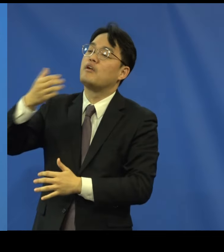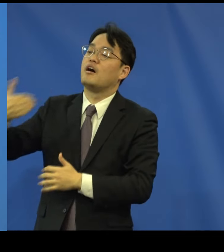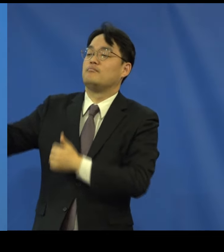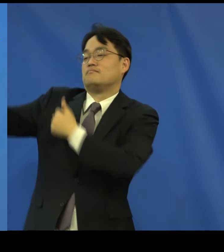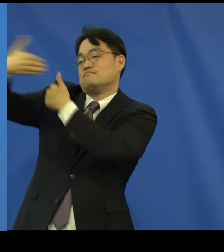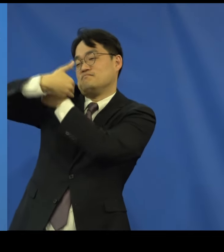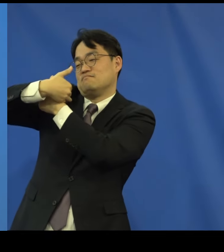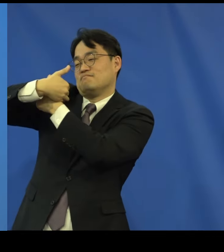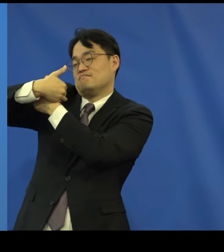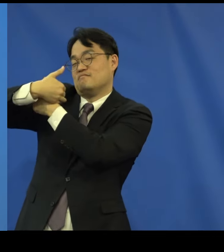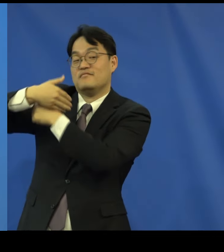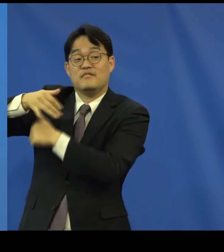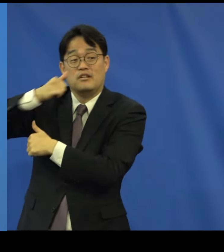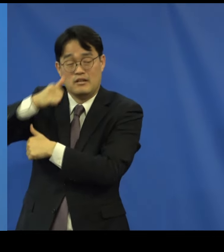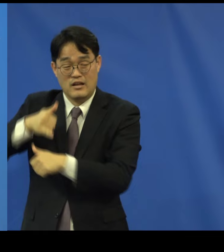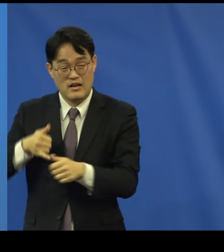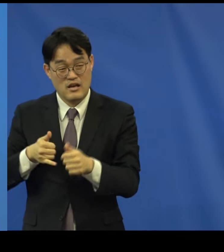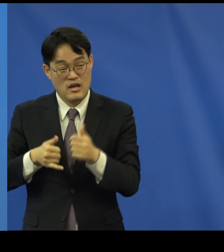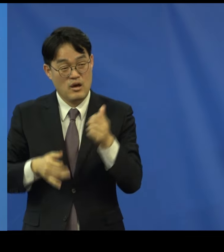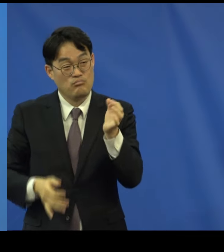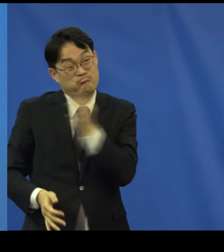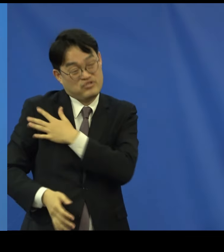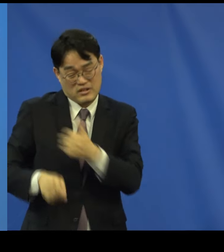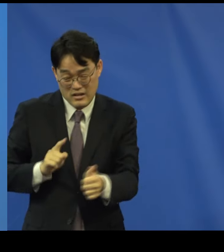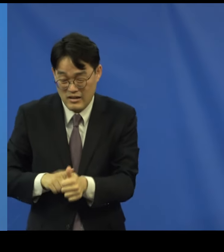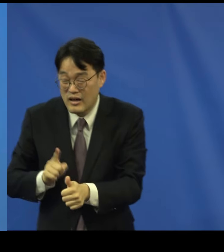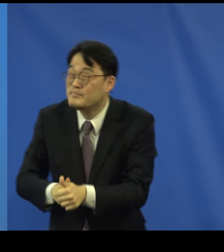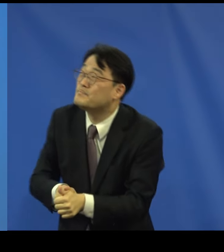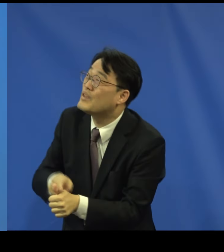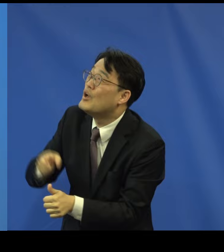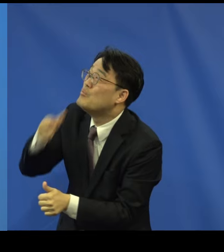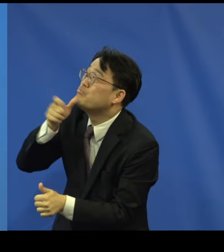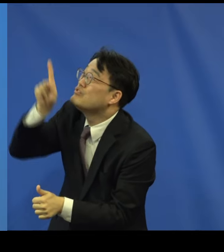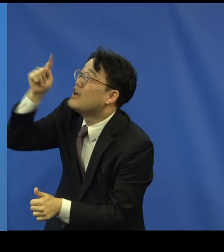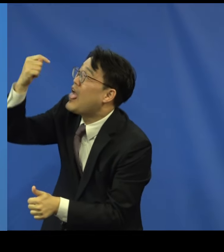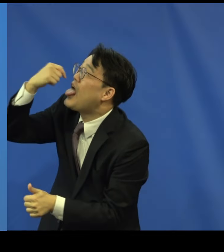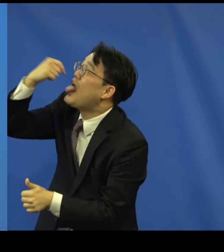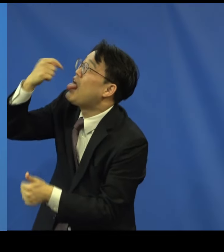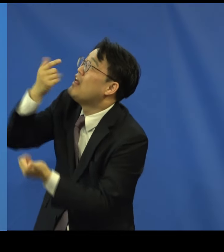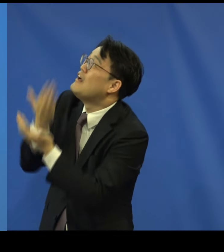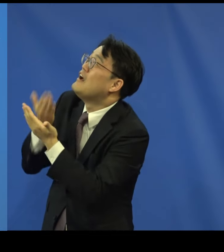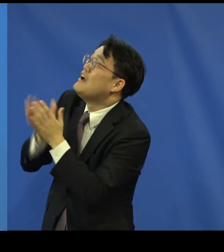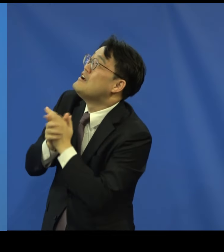지옥에서. 결정적 차이는 언제 오는 거죠? 죽음 이후에.